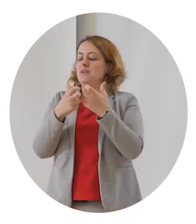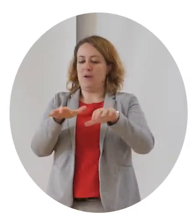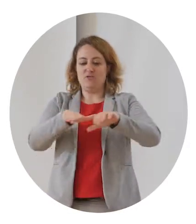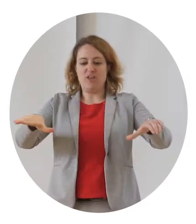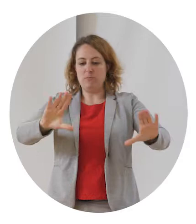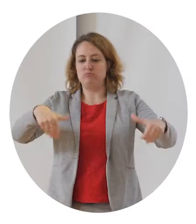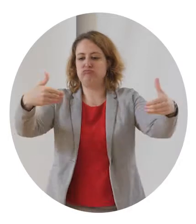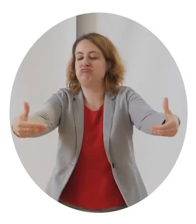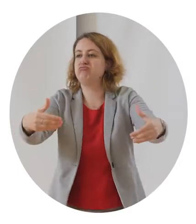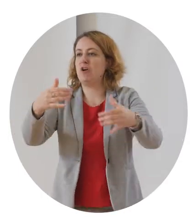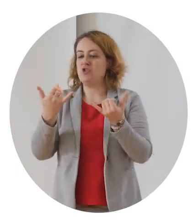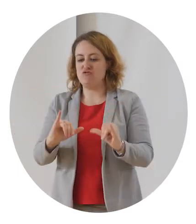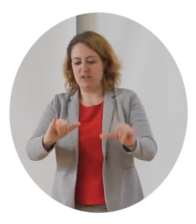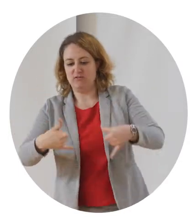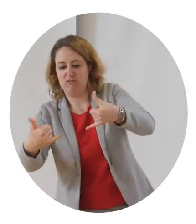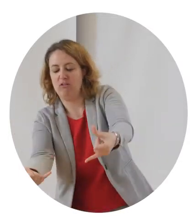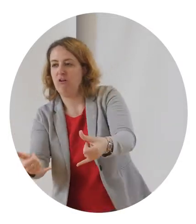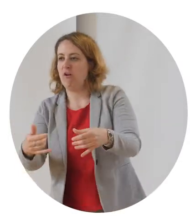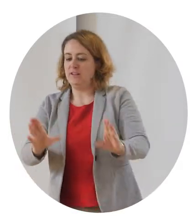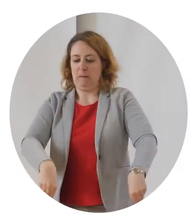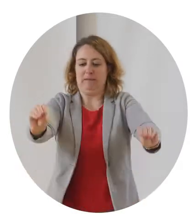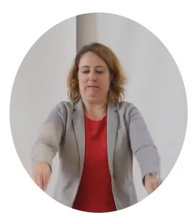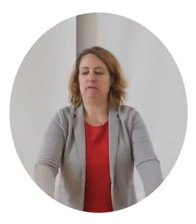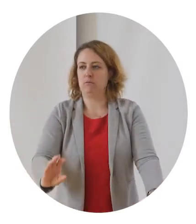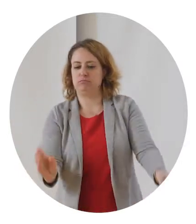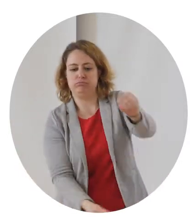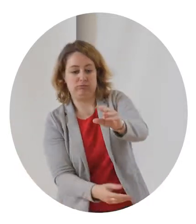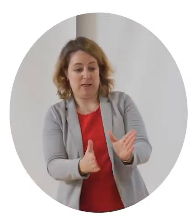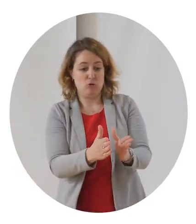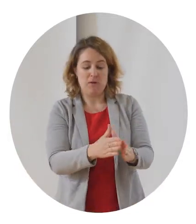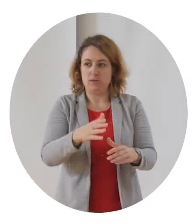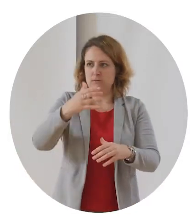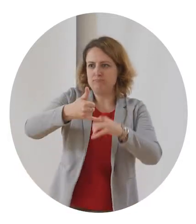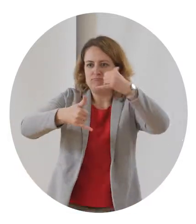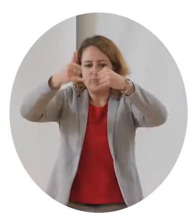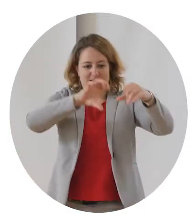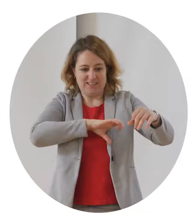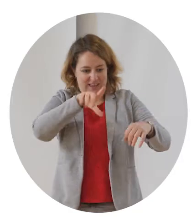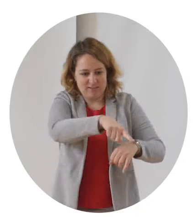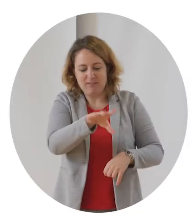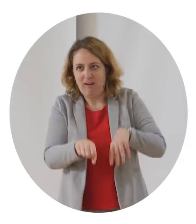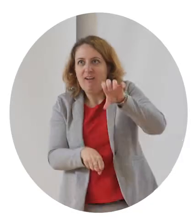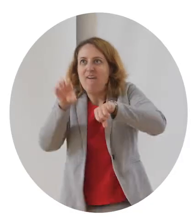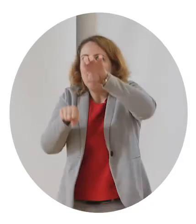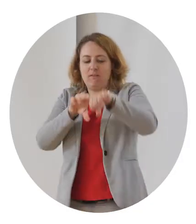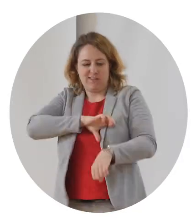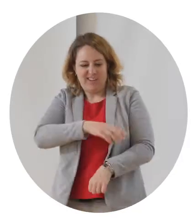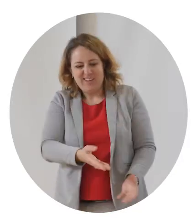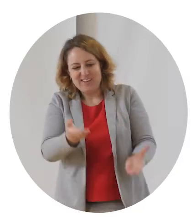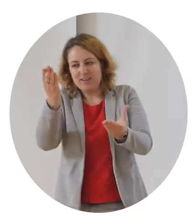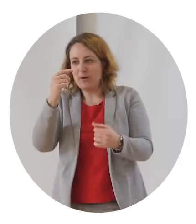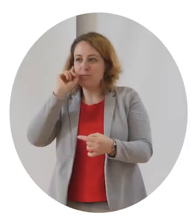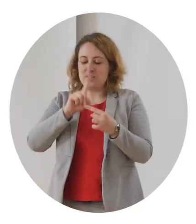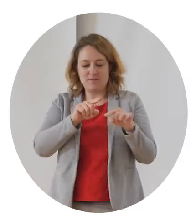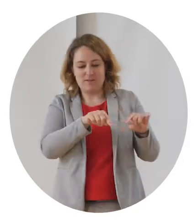par exemple, une table, les chaises, tous les tapis qu'on a dans la salle et essayer d'escalader ces différents modules